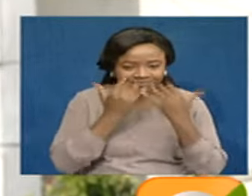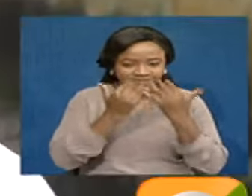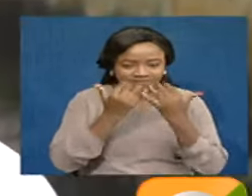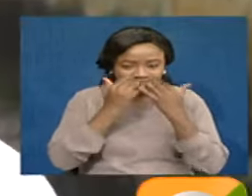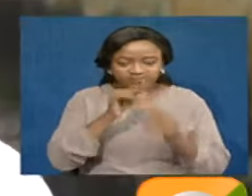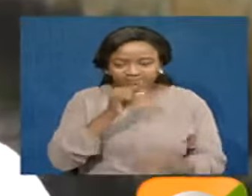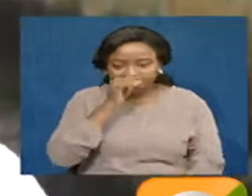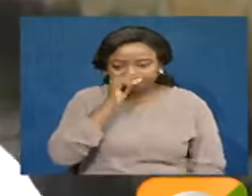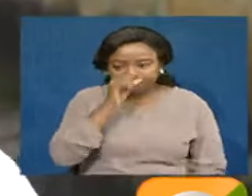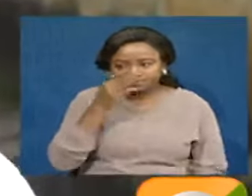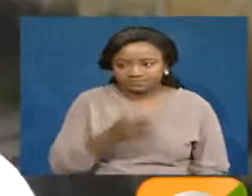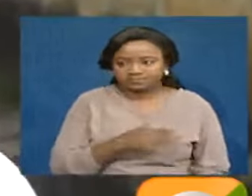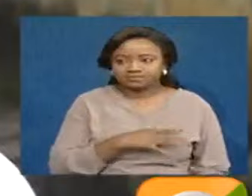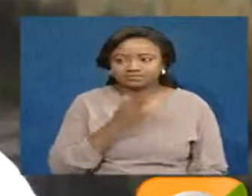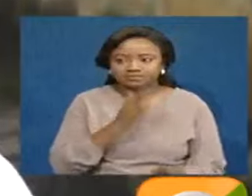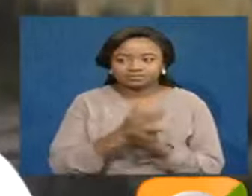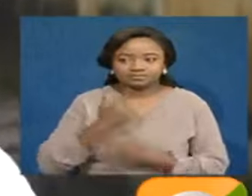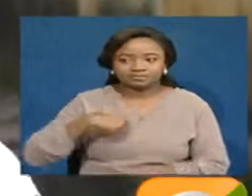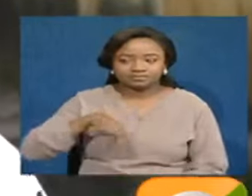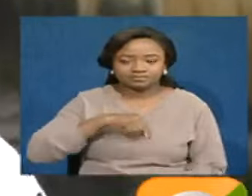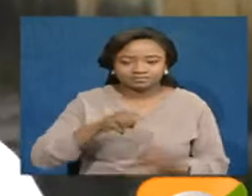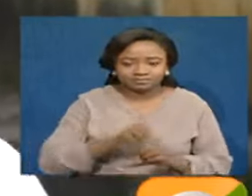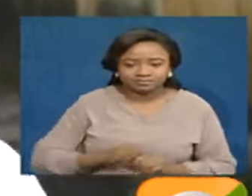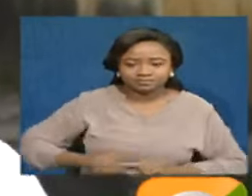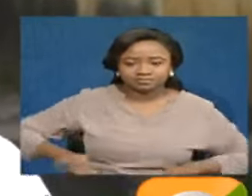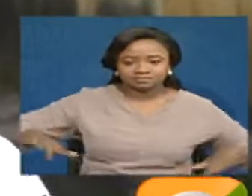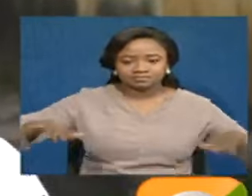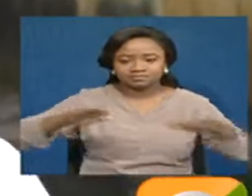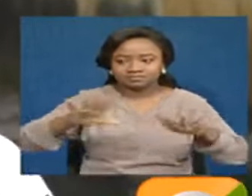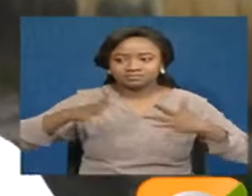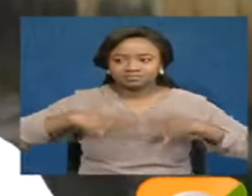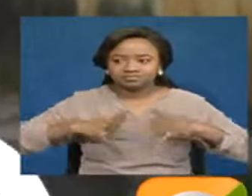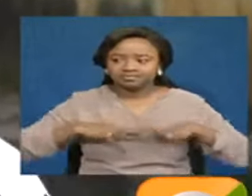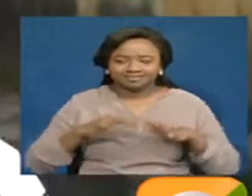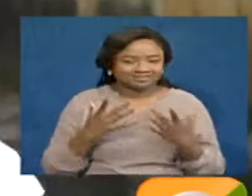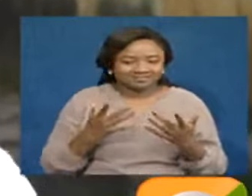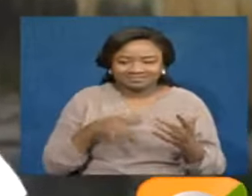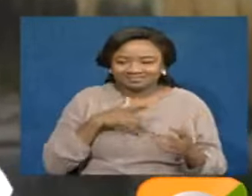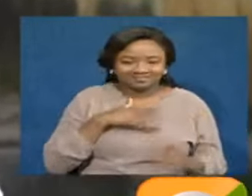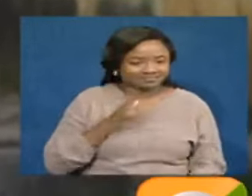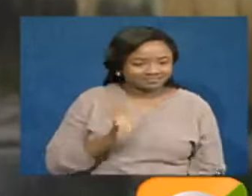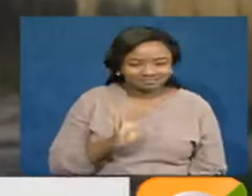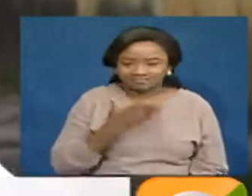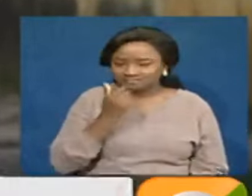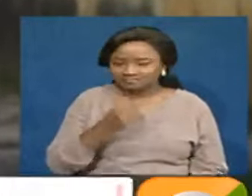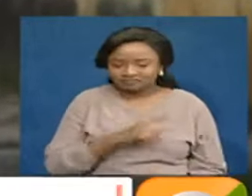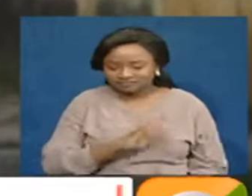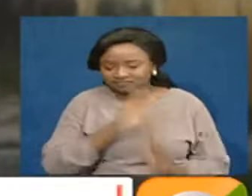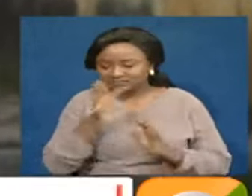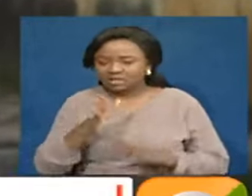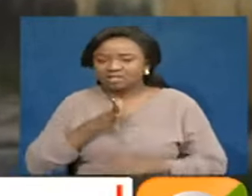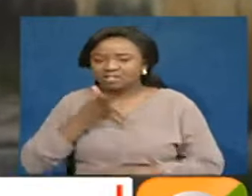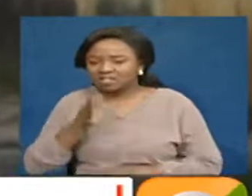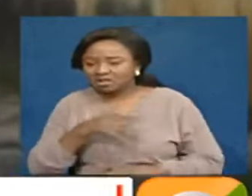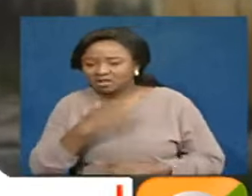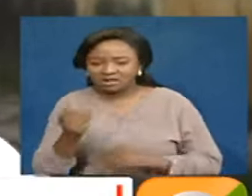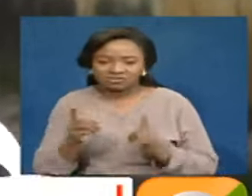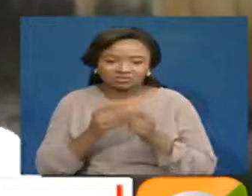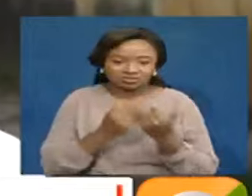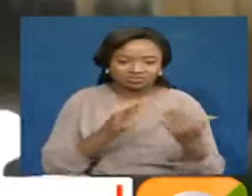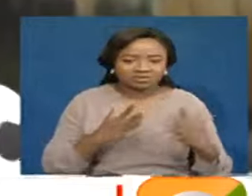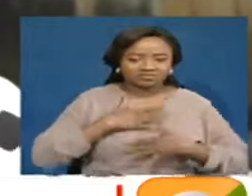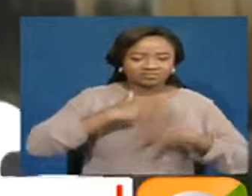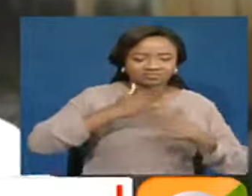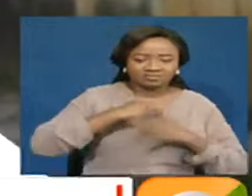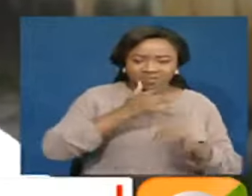gesi. Imetutatiza sana mtamzima. Watu wengi hata wakuweza, wengine wametoka nje wakaanza kutapika, watoto wakashindwa hata